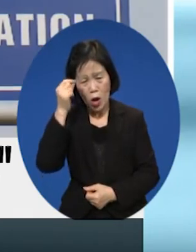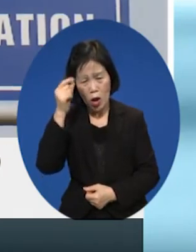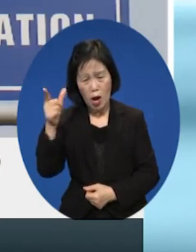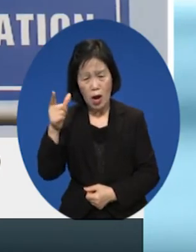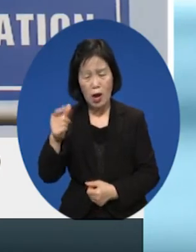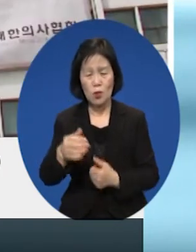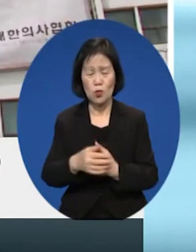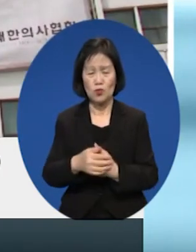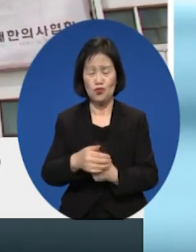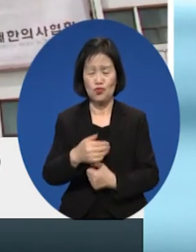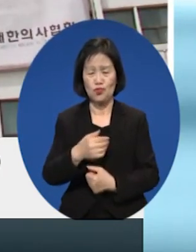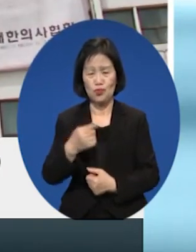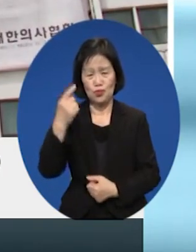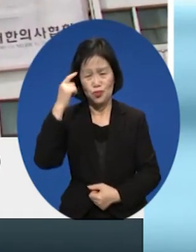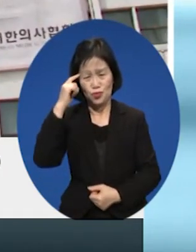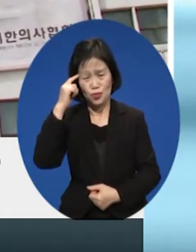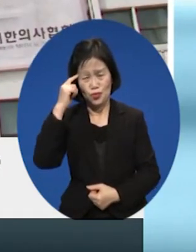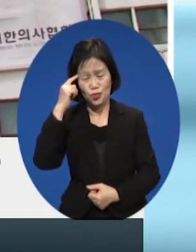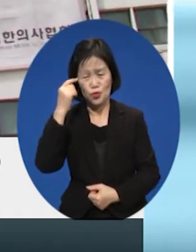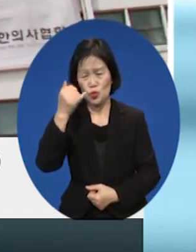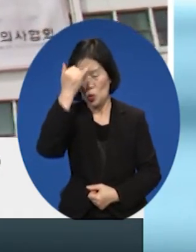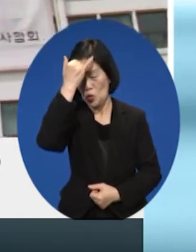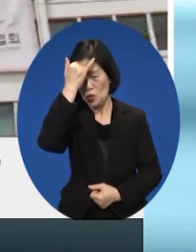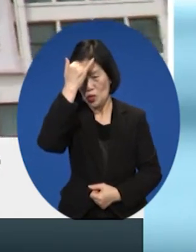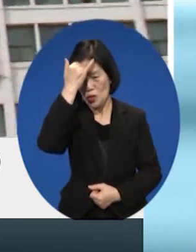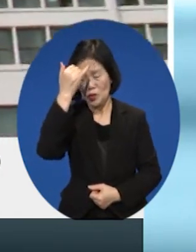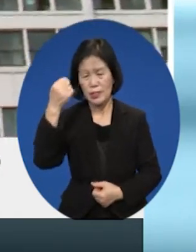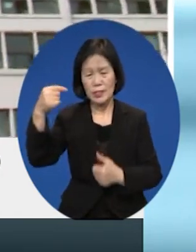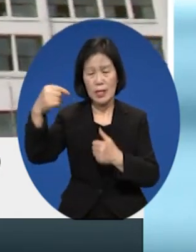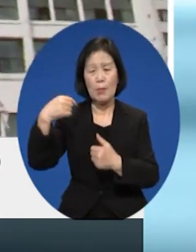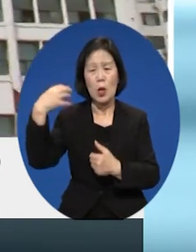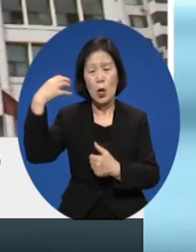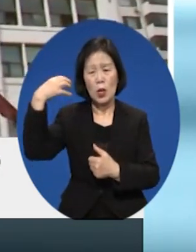충분히 그런 그 뭐라 그러실까요? 도덕적 그 사명감을 갖고